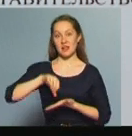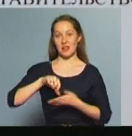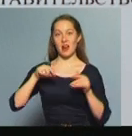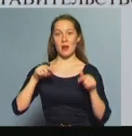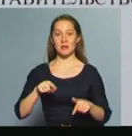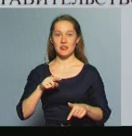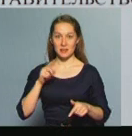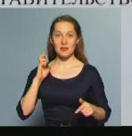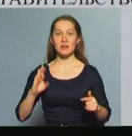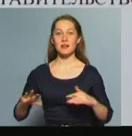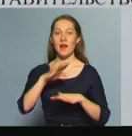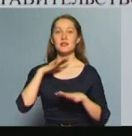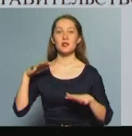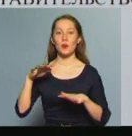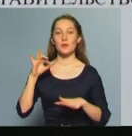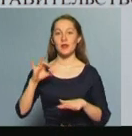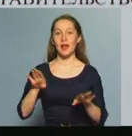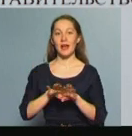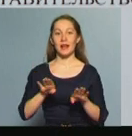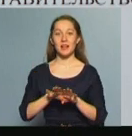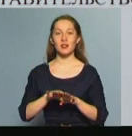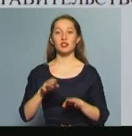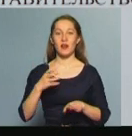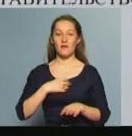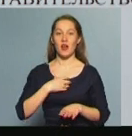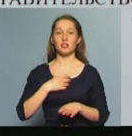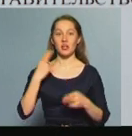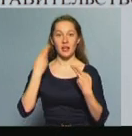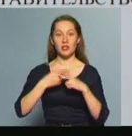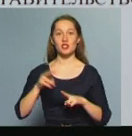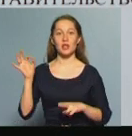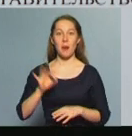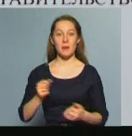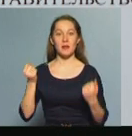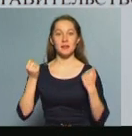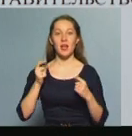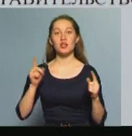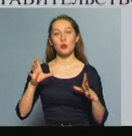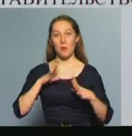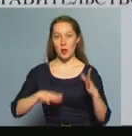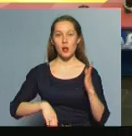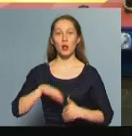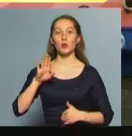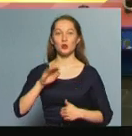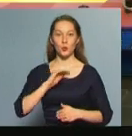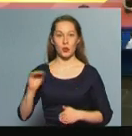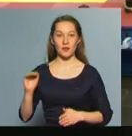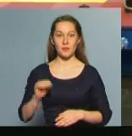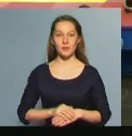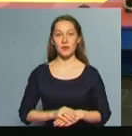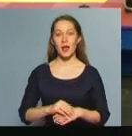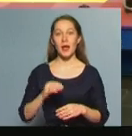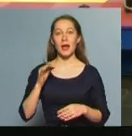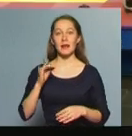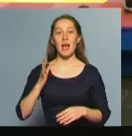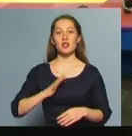Ну и, конечно же, технические и спортивные моменты. Это тоже очень важно, чтобы все прошло на высоком спортивном уровне. Ожидается, что